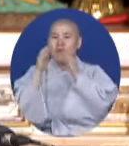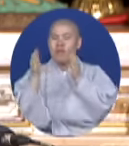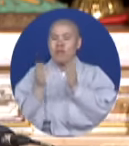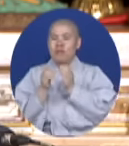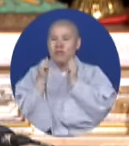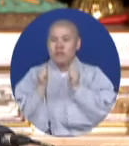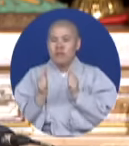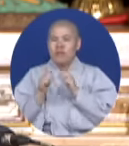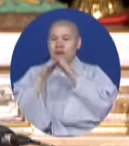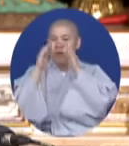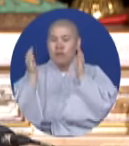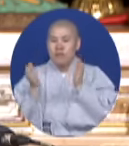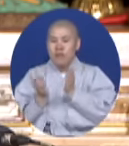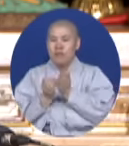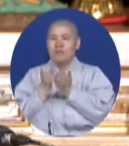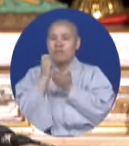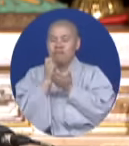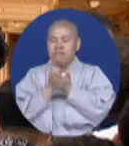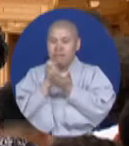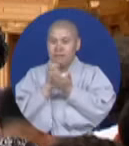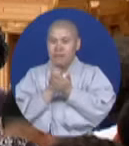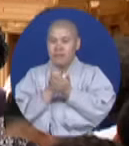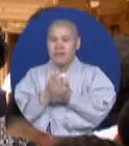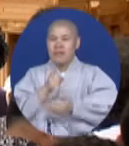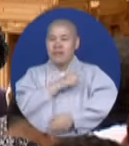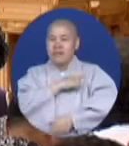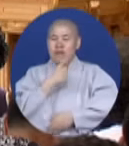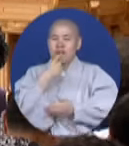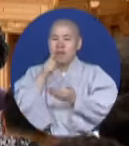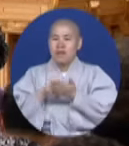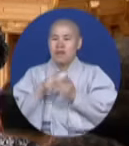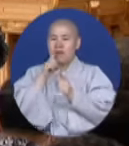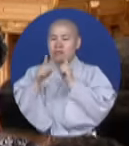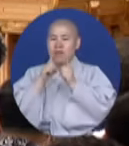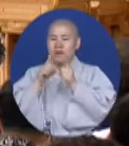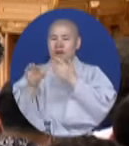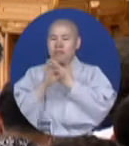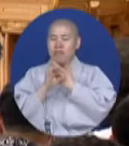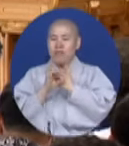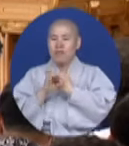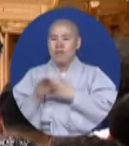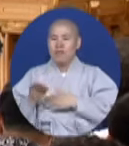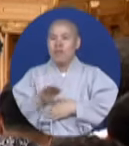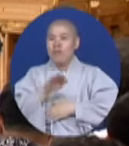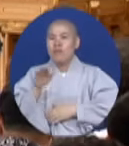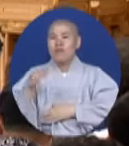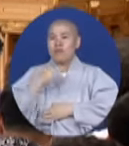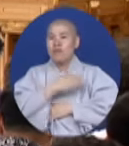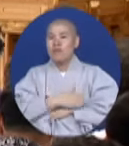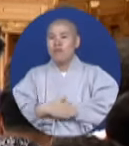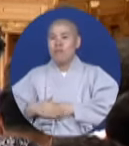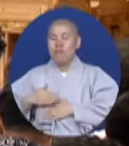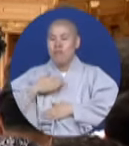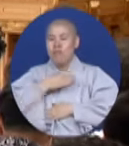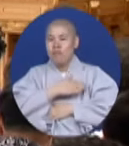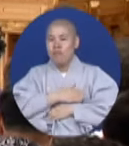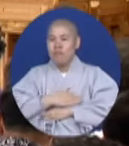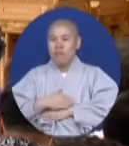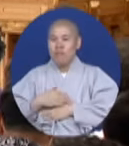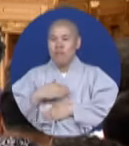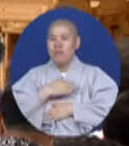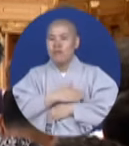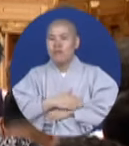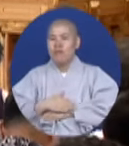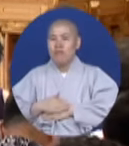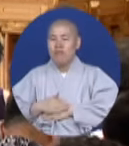존재가 다 법입니다. 가장 쉽게 말하면 우리 몸입니다. 우리 몸이